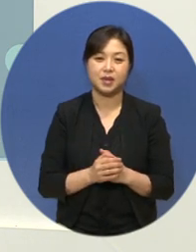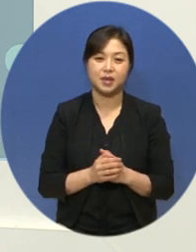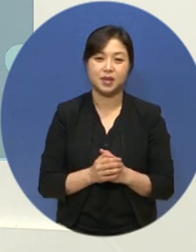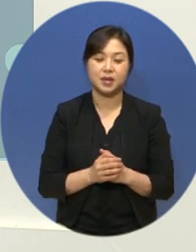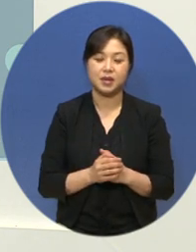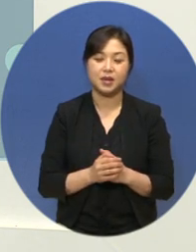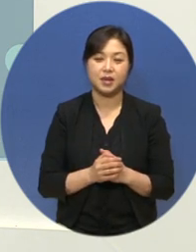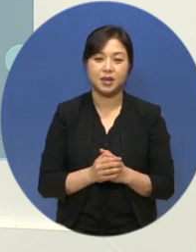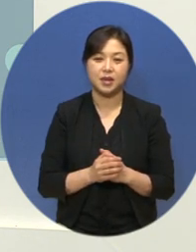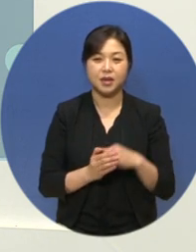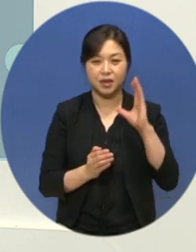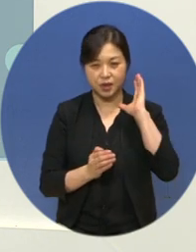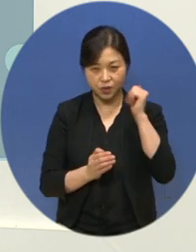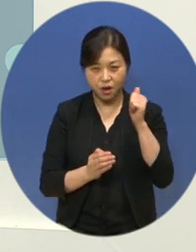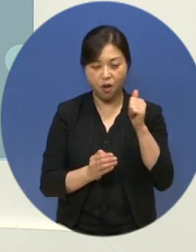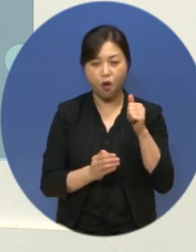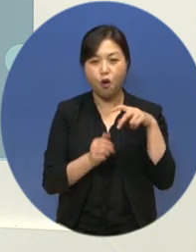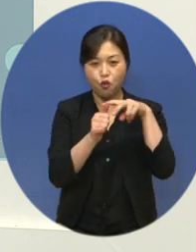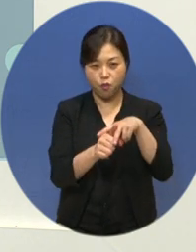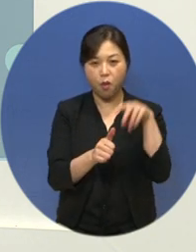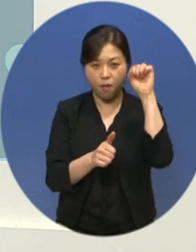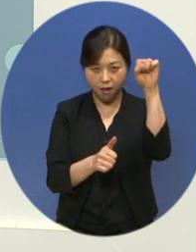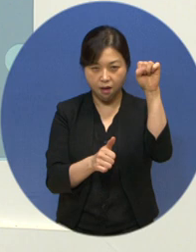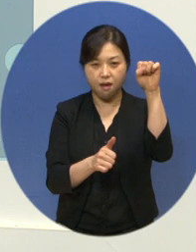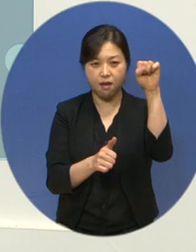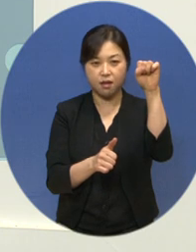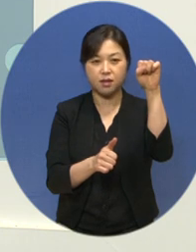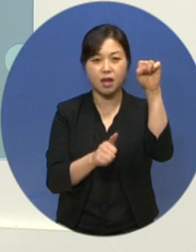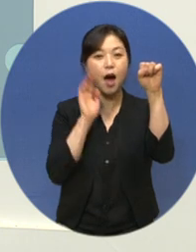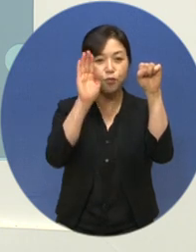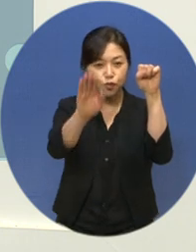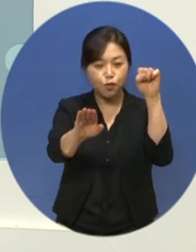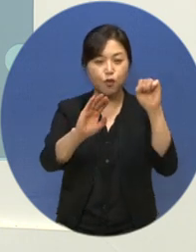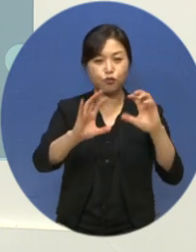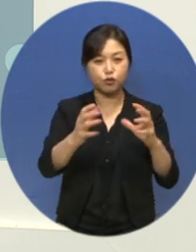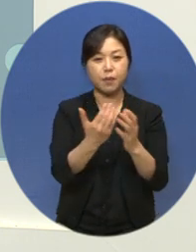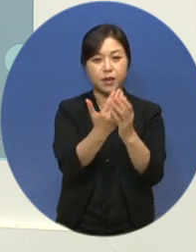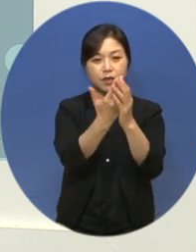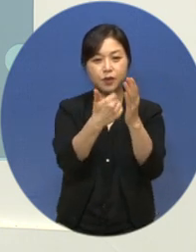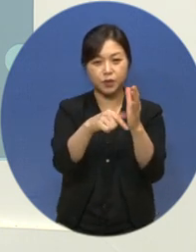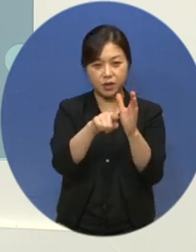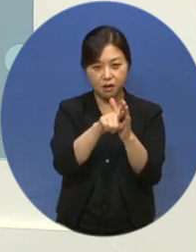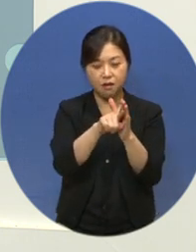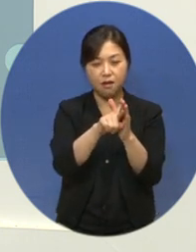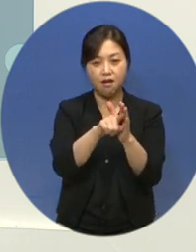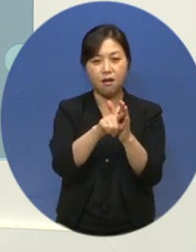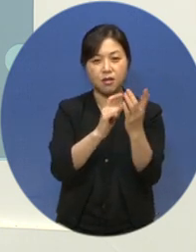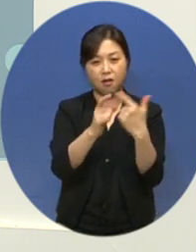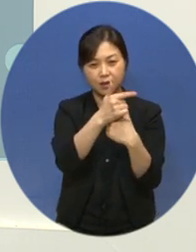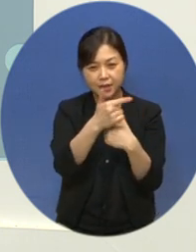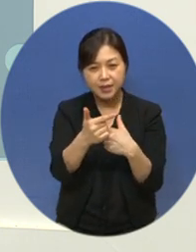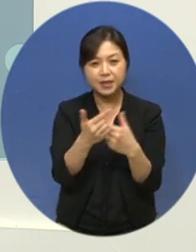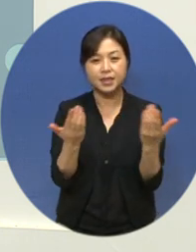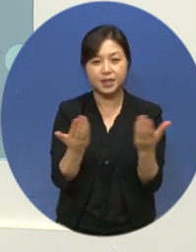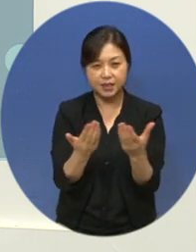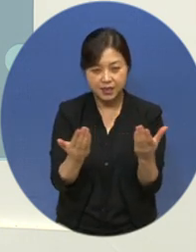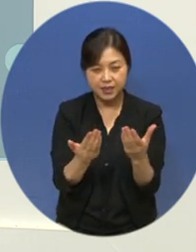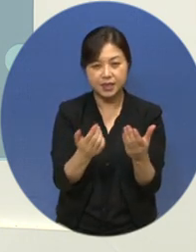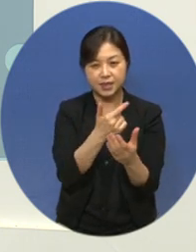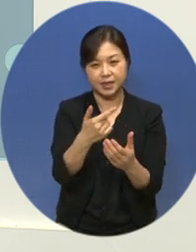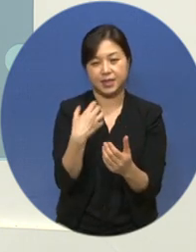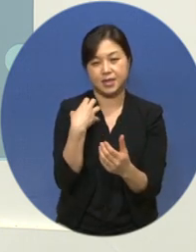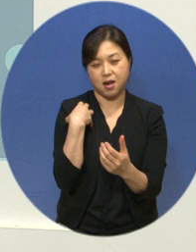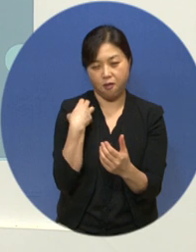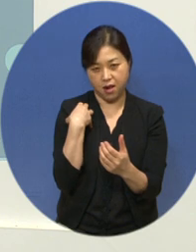대선에 에 나오셔서 예 앞으로 국가 발전을 위해서 좀 더 큰일을 큰